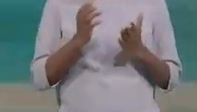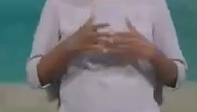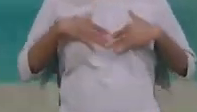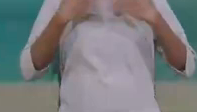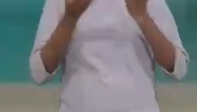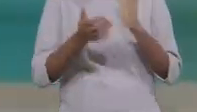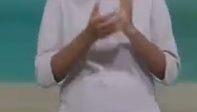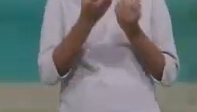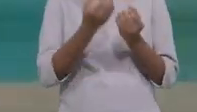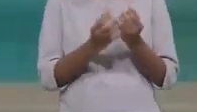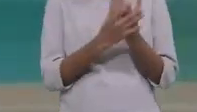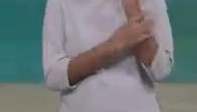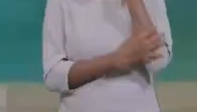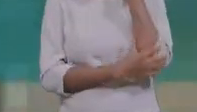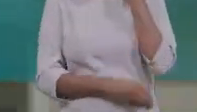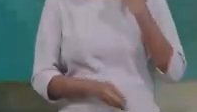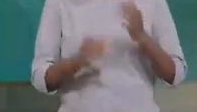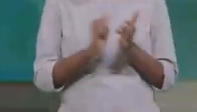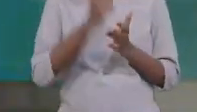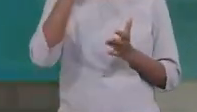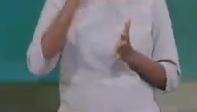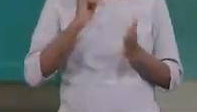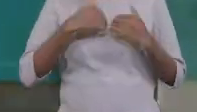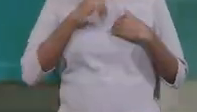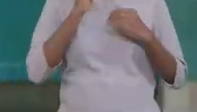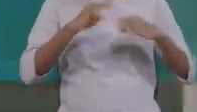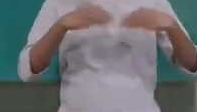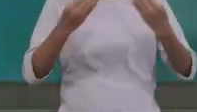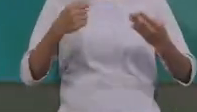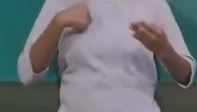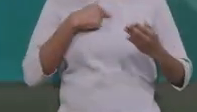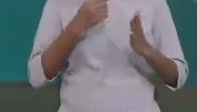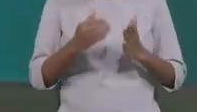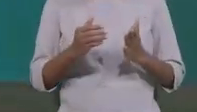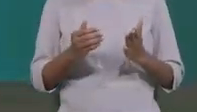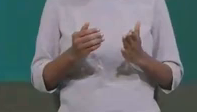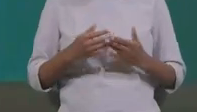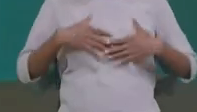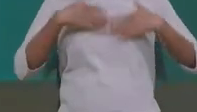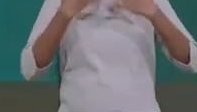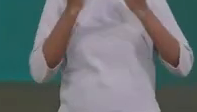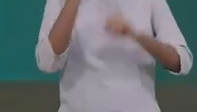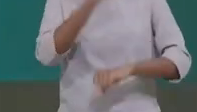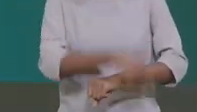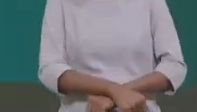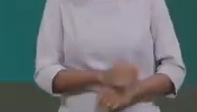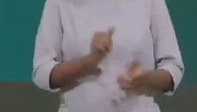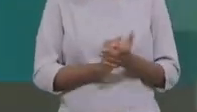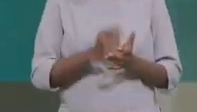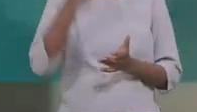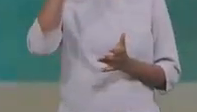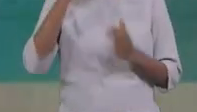la pauvreté que Dieu n'a pas donnée. Et nous confessons la défaite que Dieu n'a